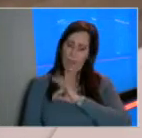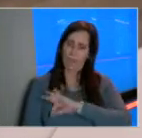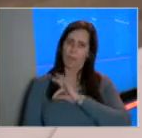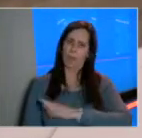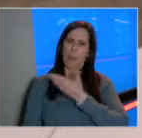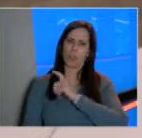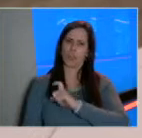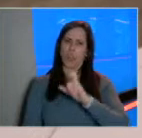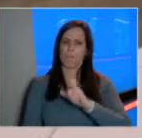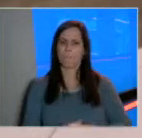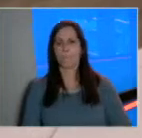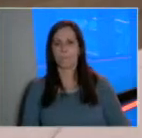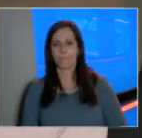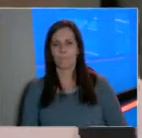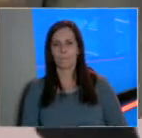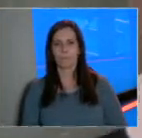ליברמן.